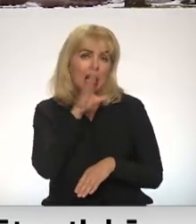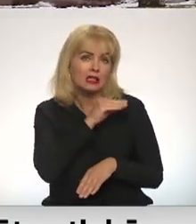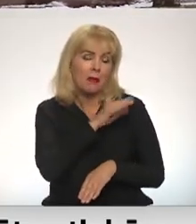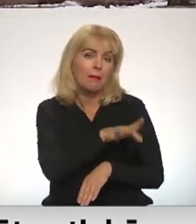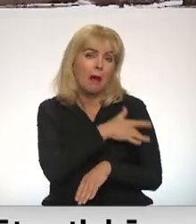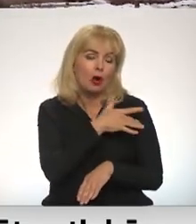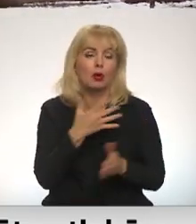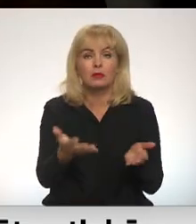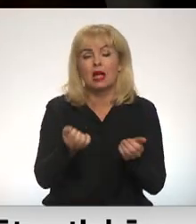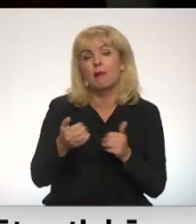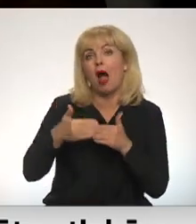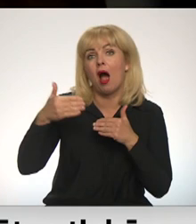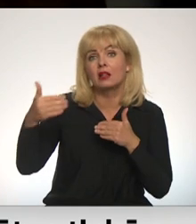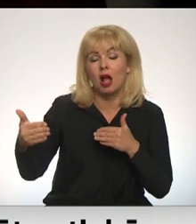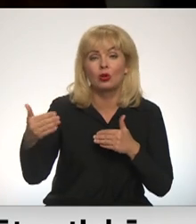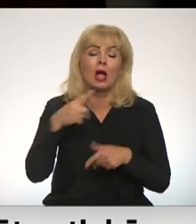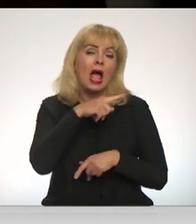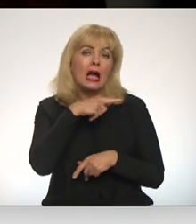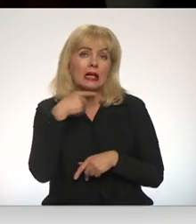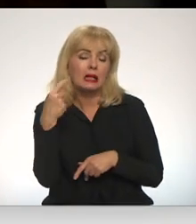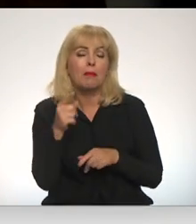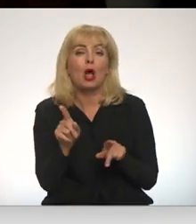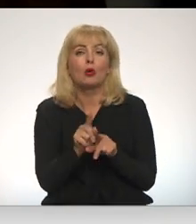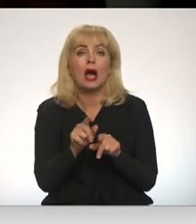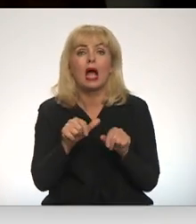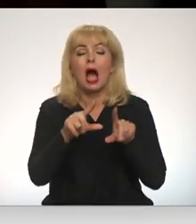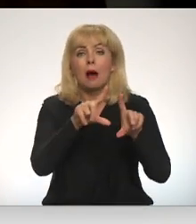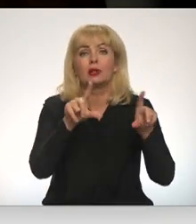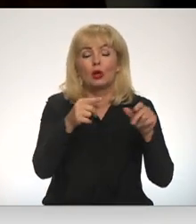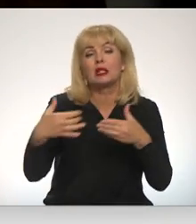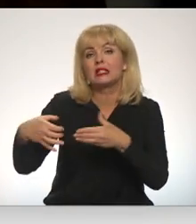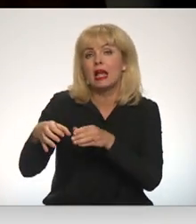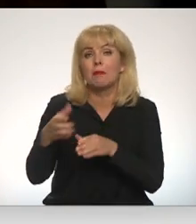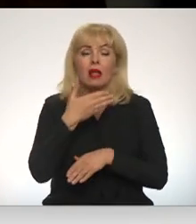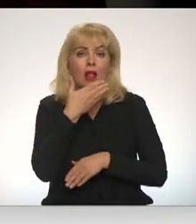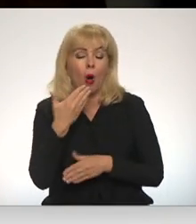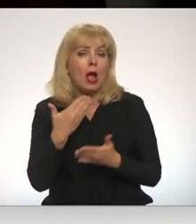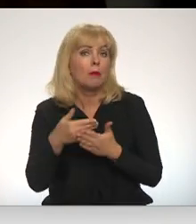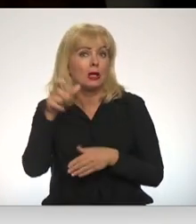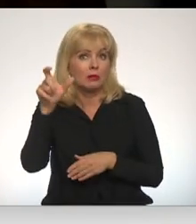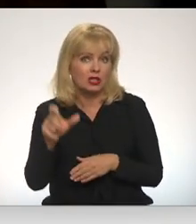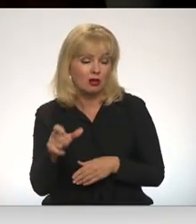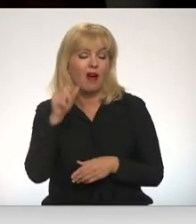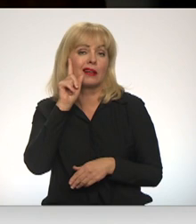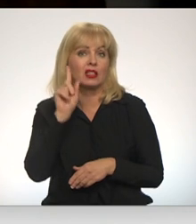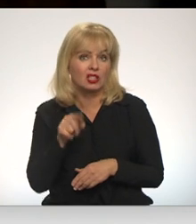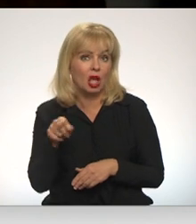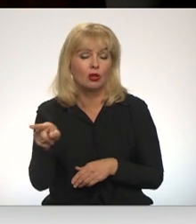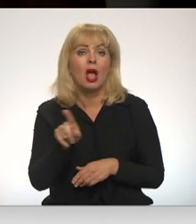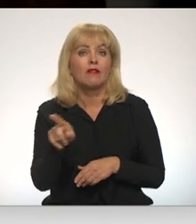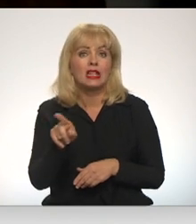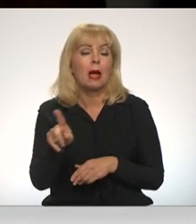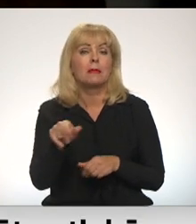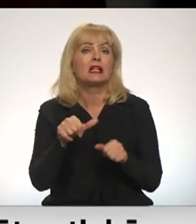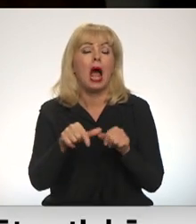saņemt attālināti. Gribētos, ka lai arī tās aptiekas ciematā nav, bet tas cilvēks ciematā zina, ka viņam ir